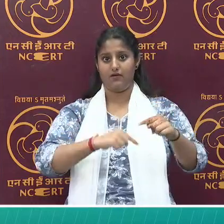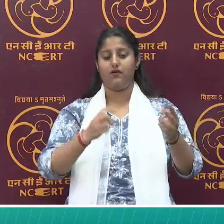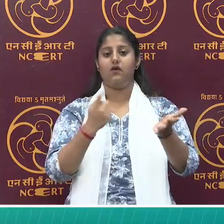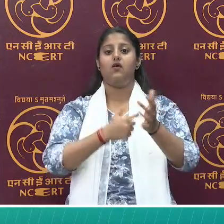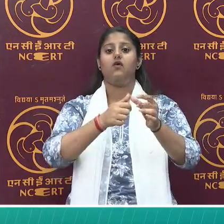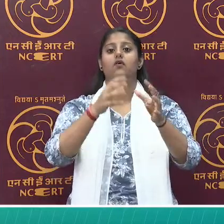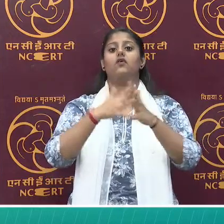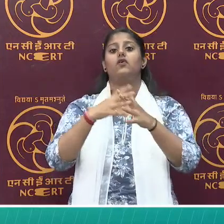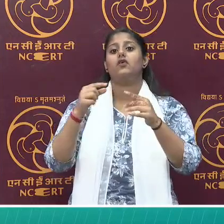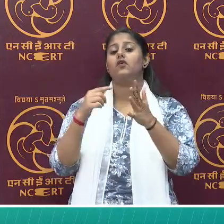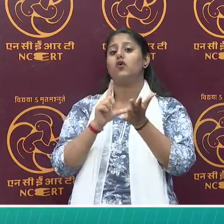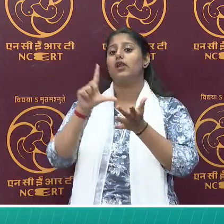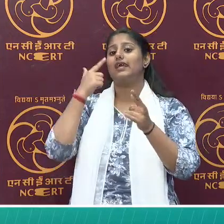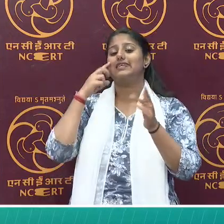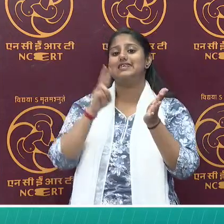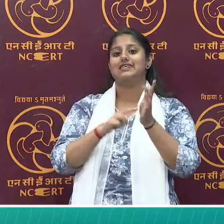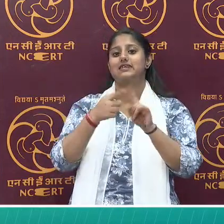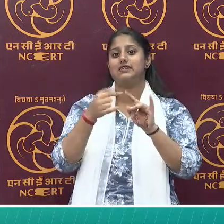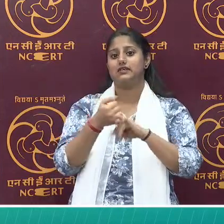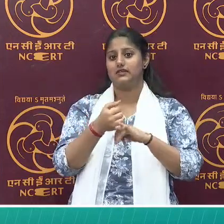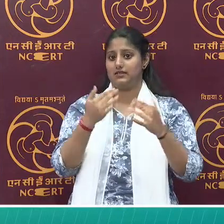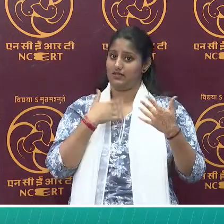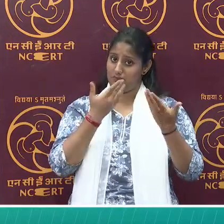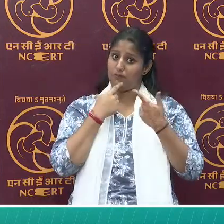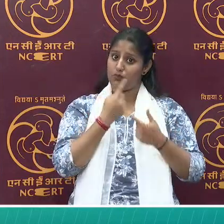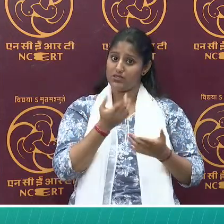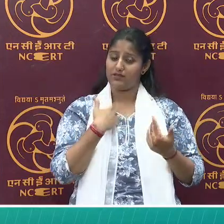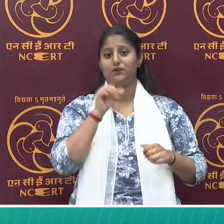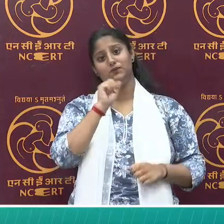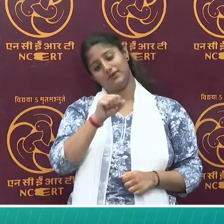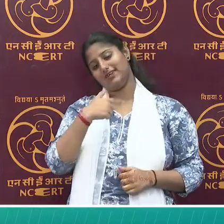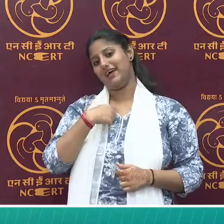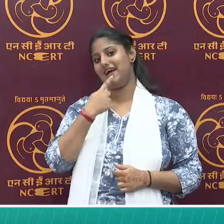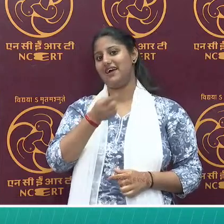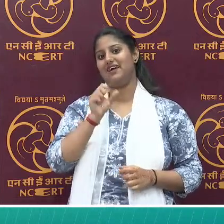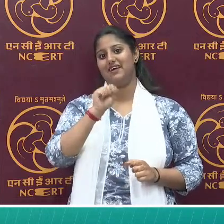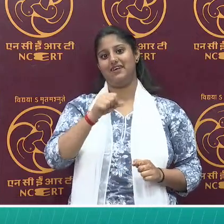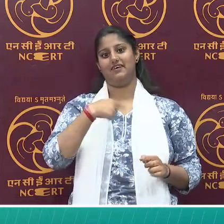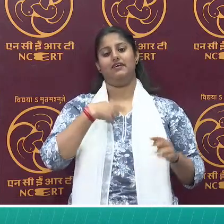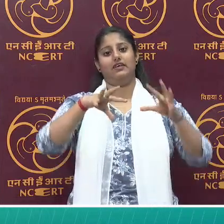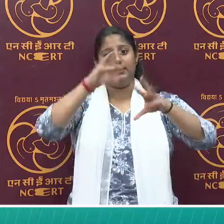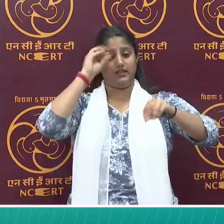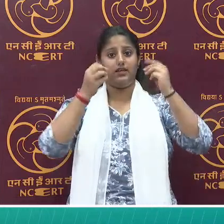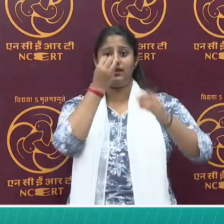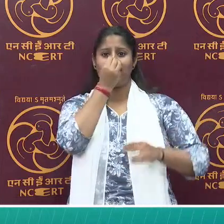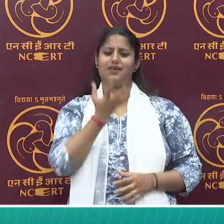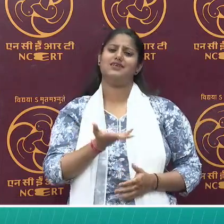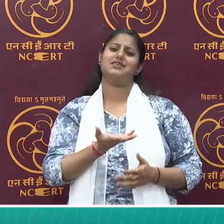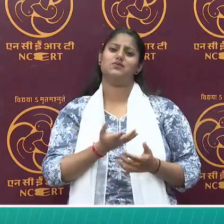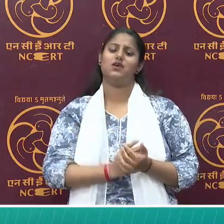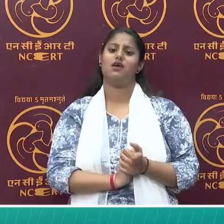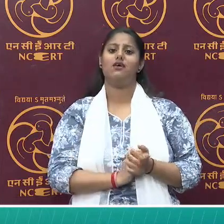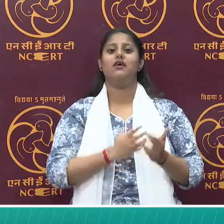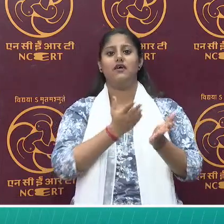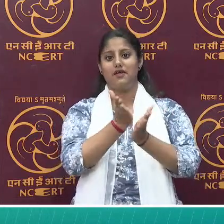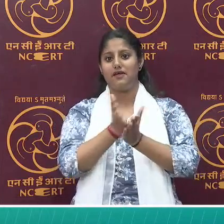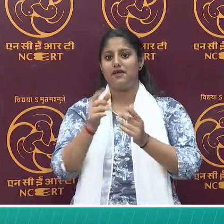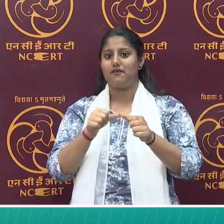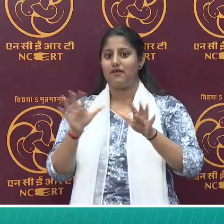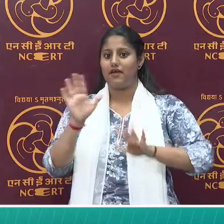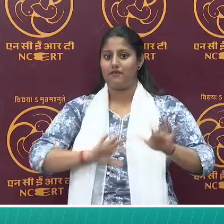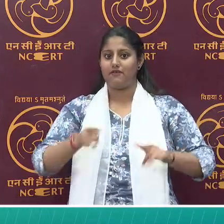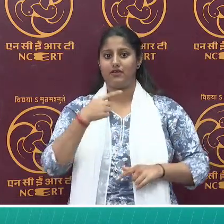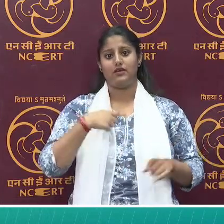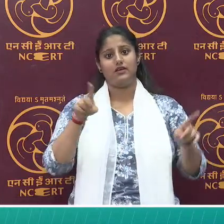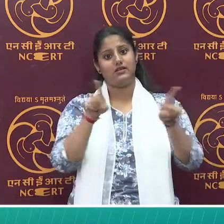lines. So, shall I say, ma'am? Yes, Shall I yes, recite? definitely. You know, that makes learning easy. Yes. तो बच्चों मैंने आप